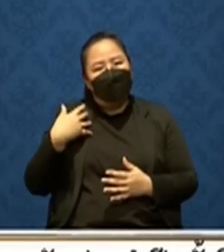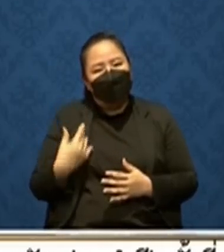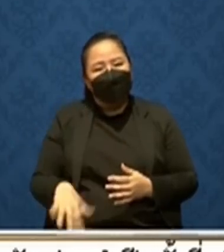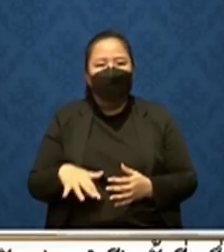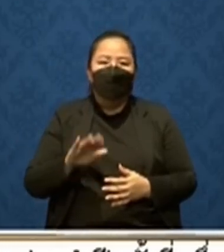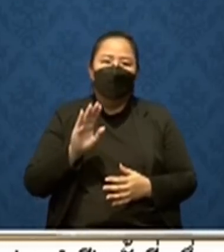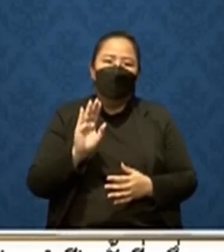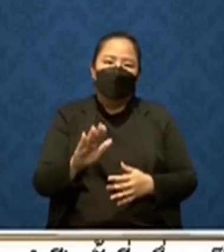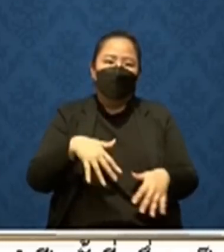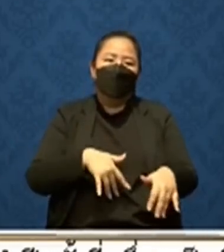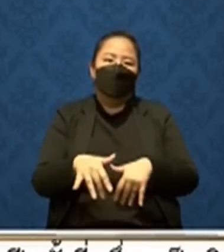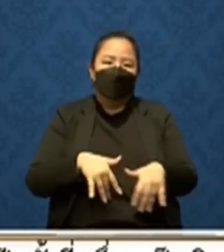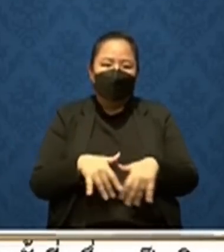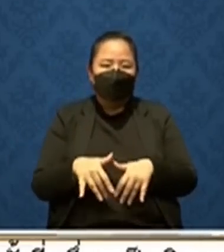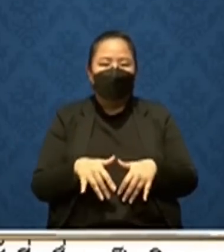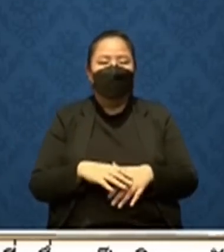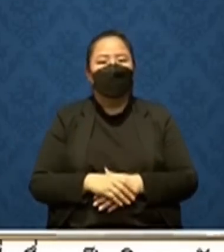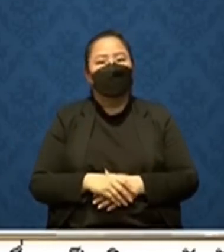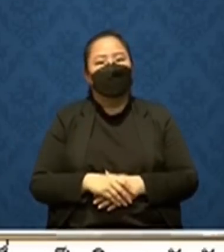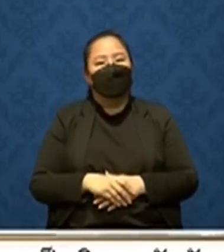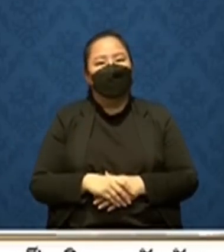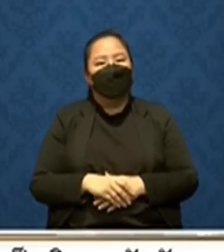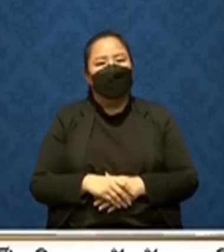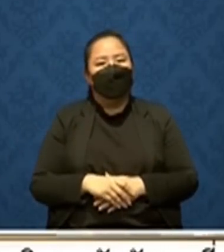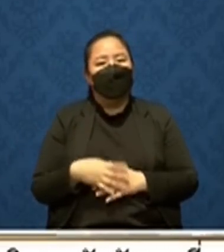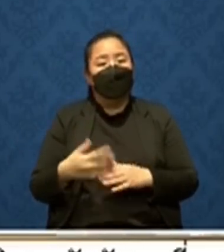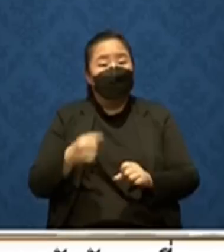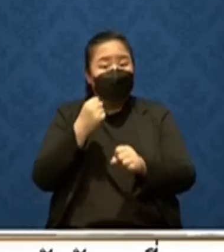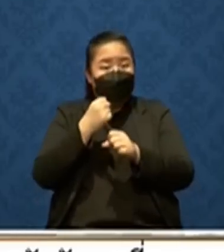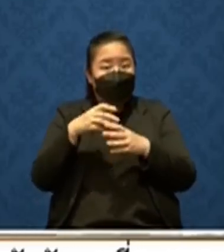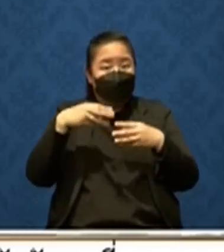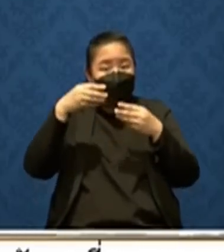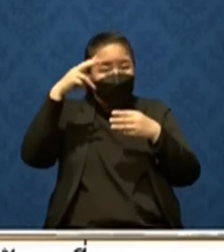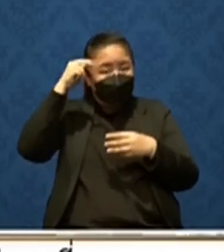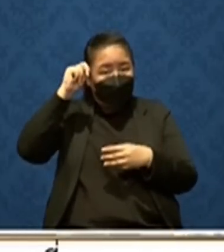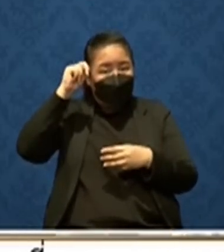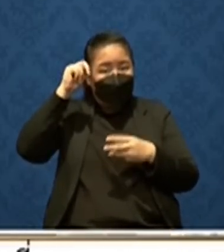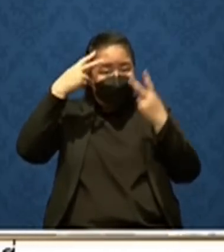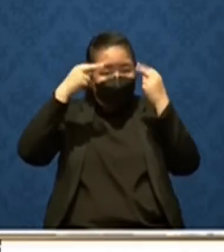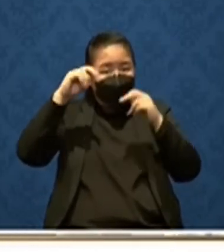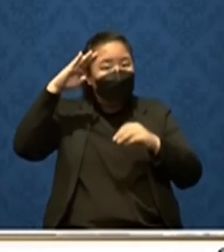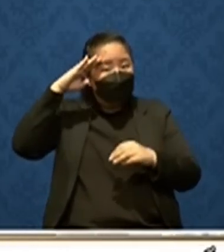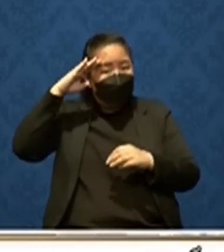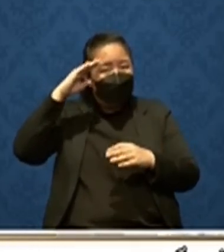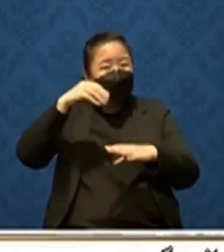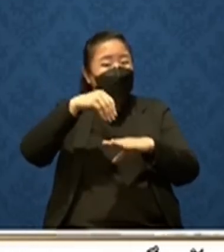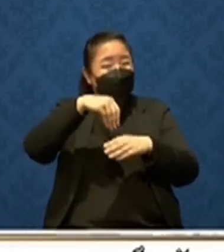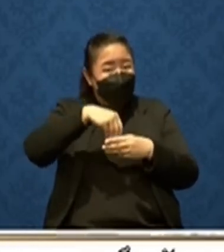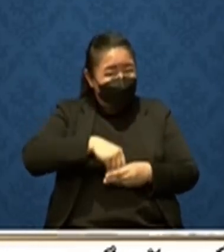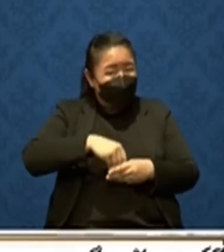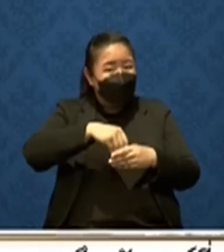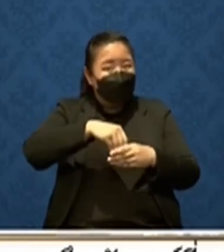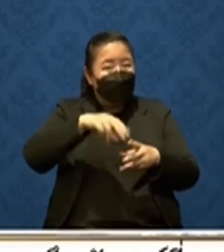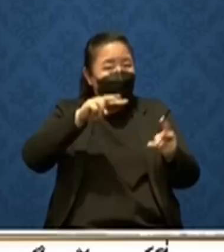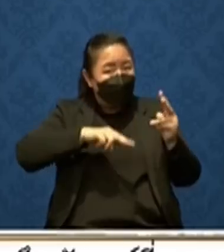มันเป็นความสิ้นหวังที่ยามให้พลเอกประยุทธ์จันทร์โอชาอยู่ในตำแหน่งหน้าที่นี้บริหารราชการ